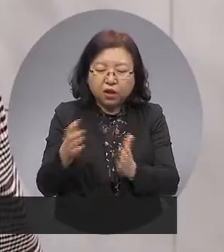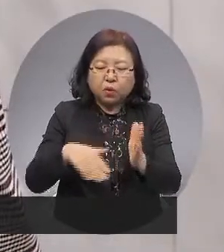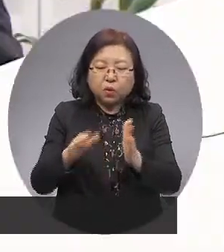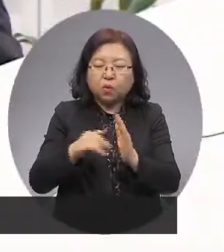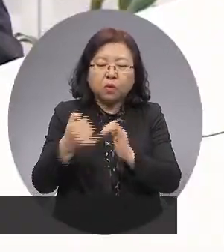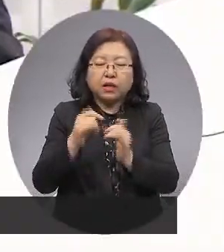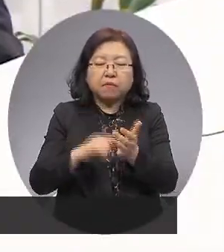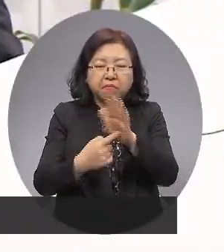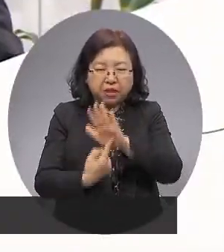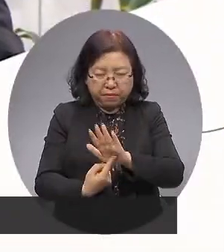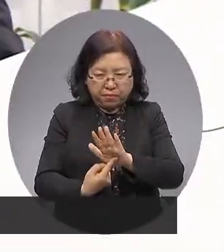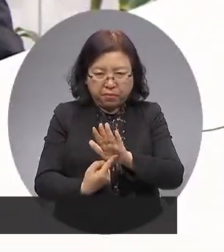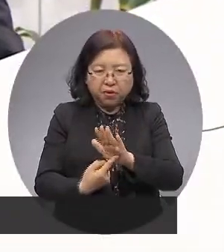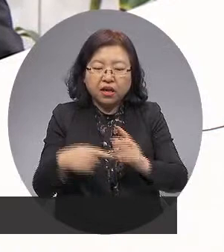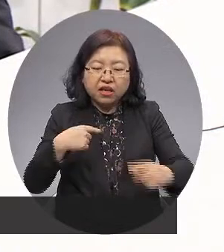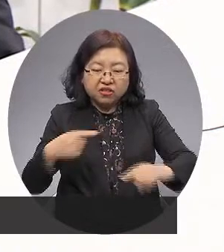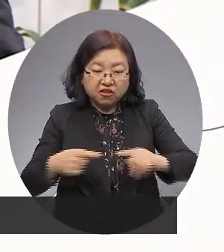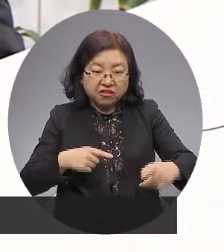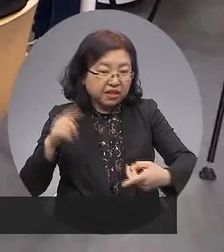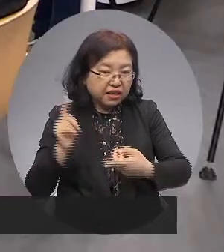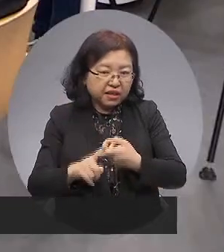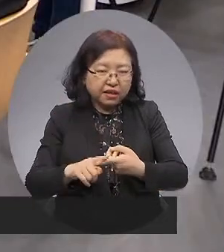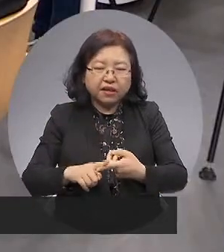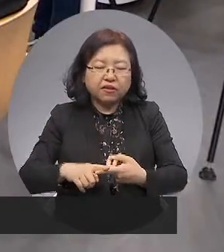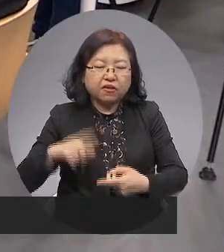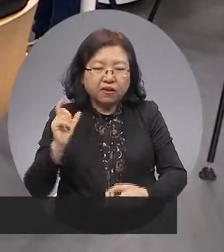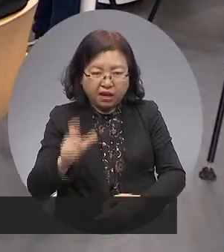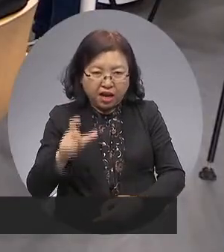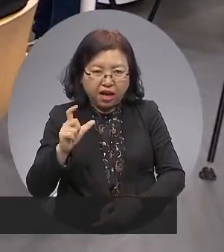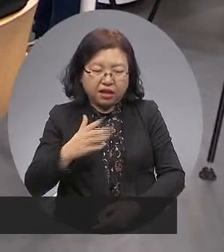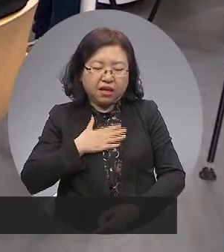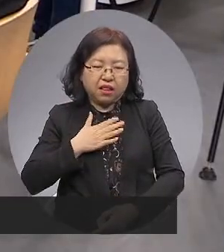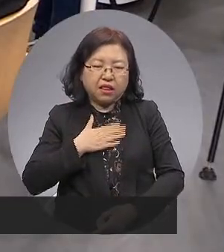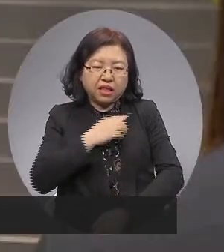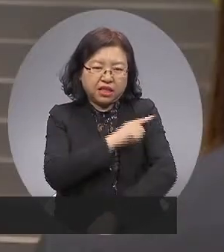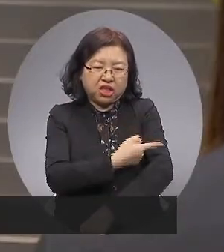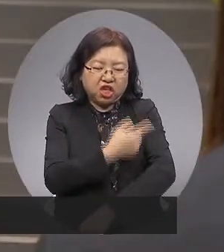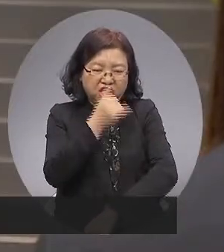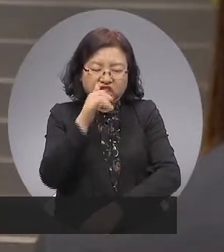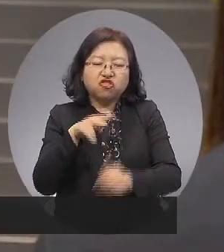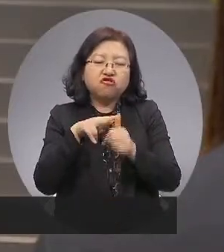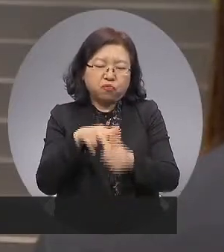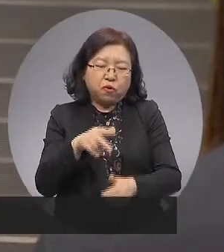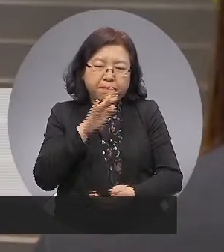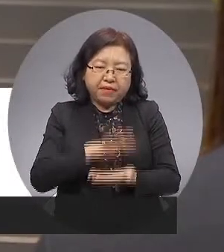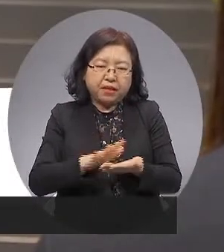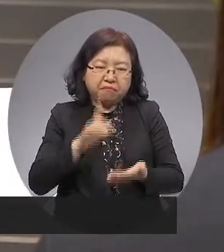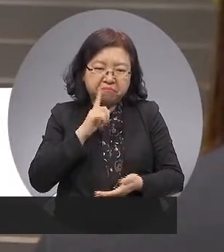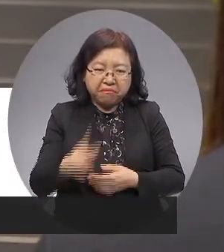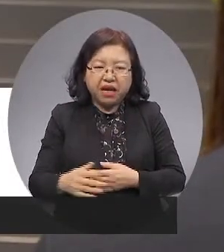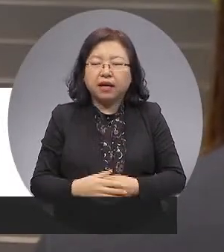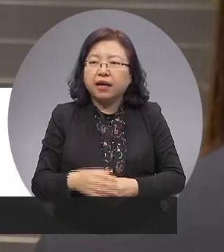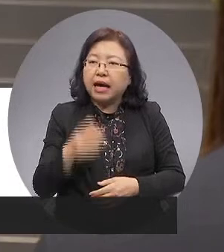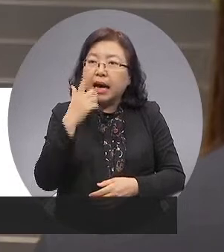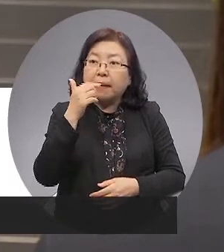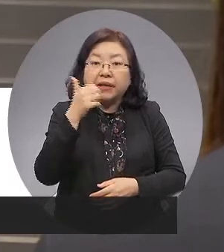발표하면서 정책에 강한 능력 있는 후보라는 점을 강조했습니다. 아버지들이 눈치 안